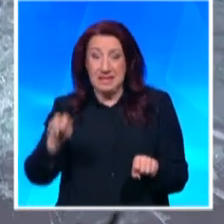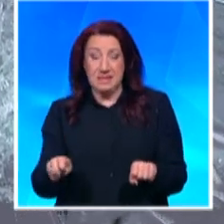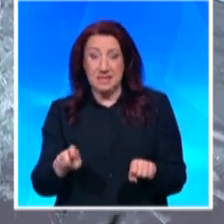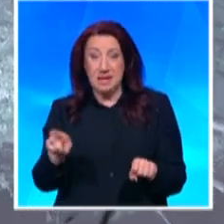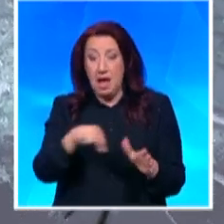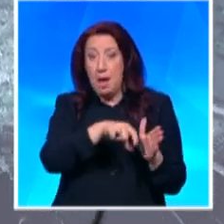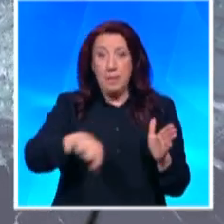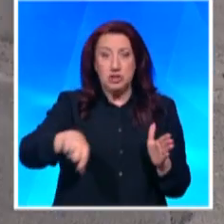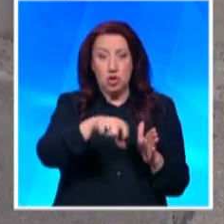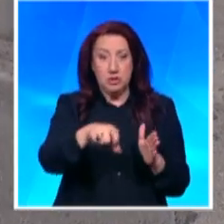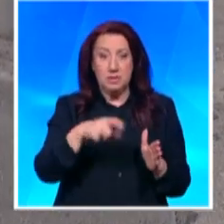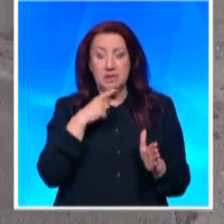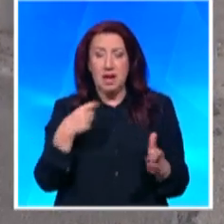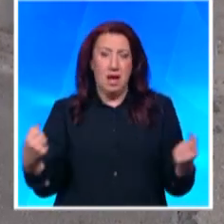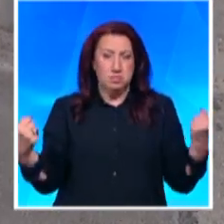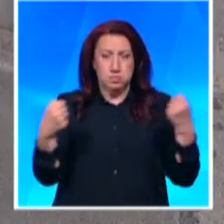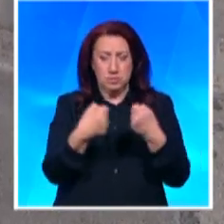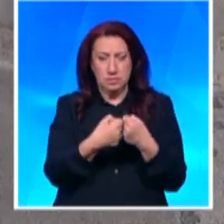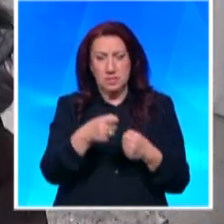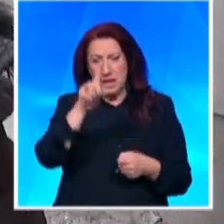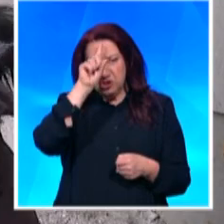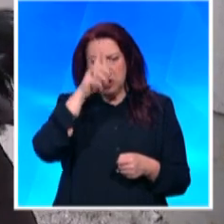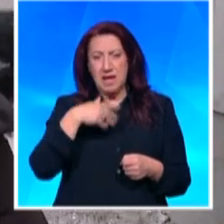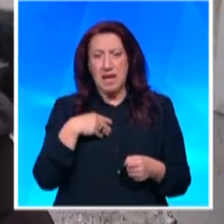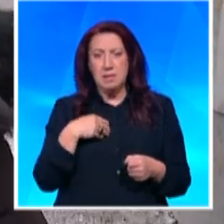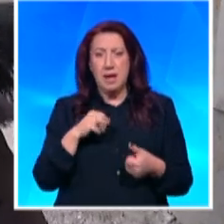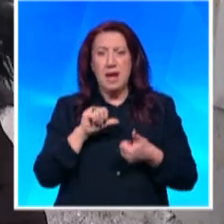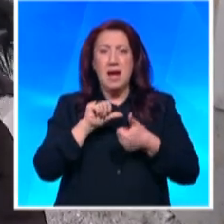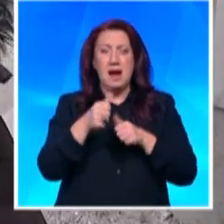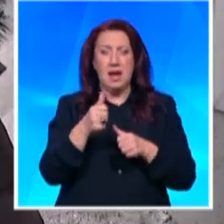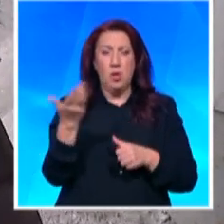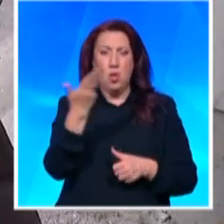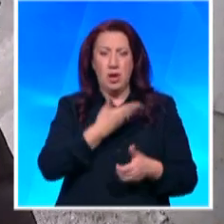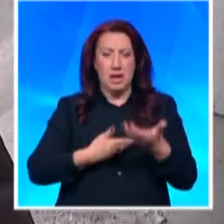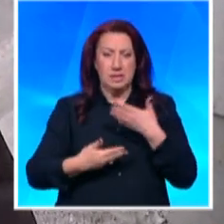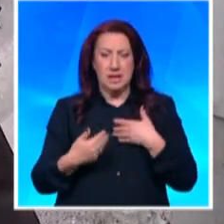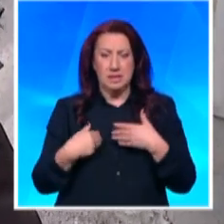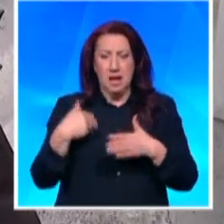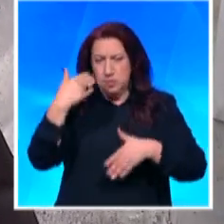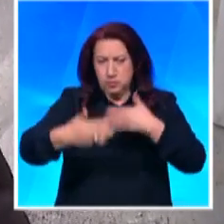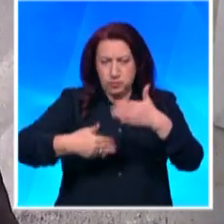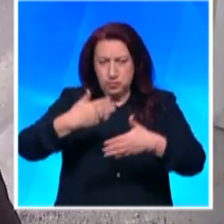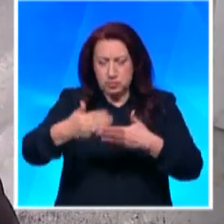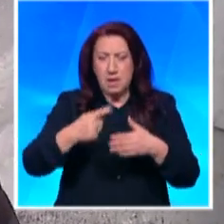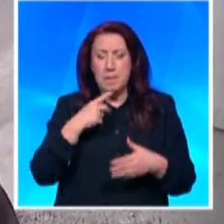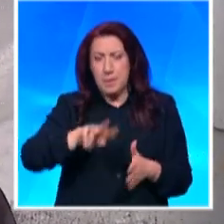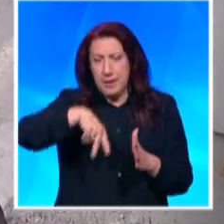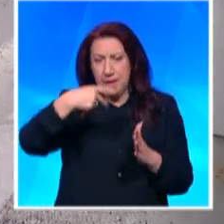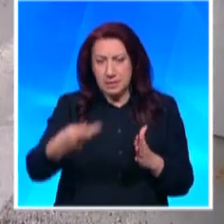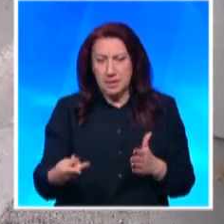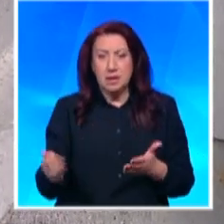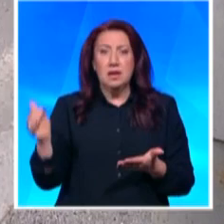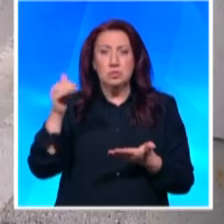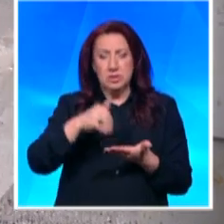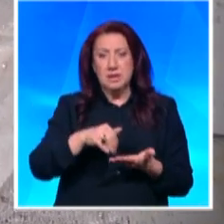Последвал удар. Жената е с леки наранявания. Претъркулих се на няколко кълба и после дойде линейка и полиция. Това е всичко, което се